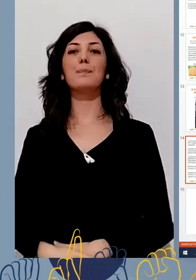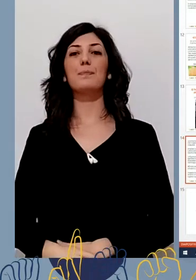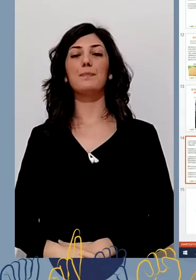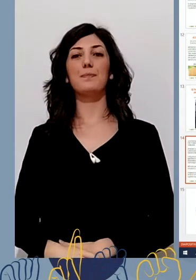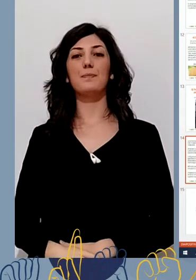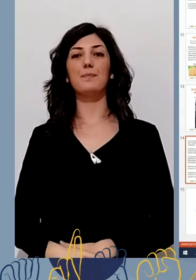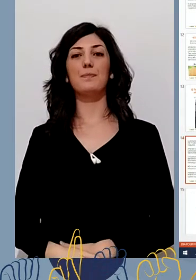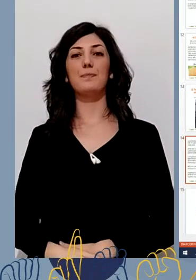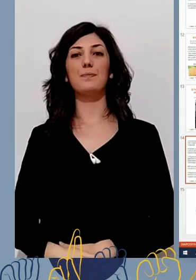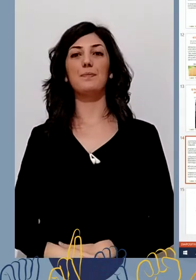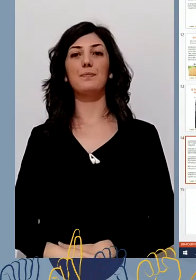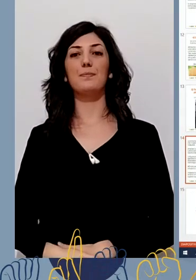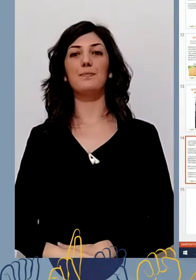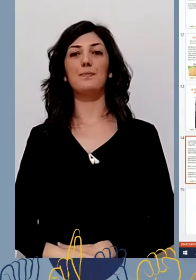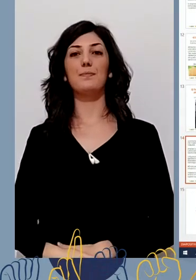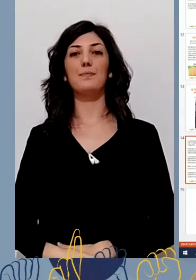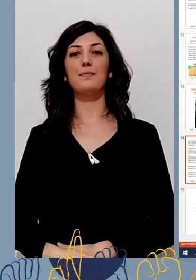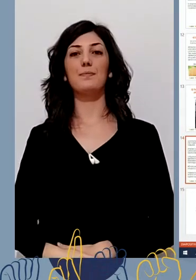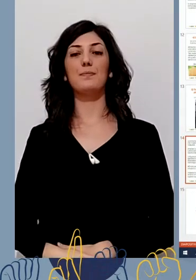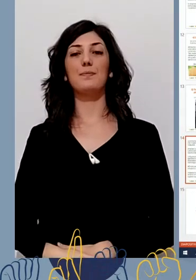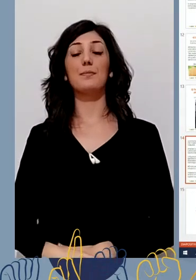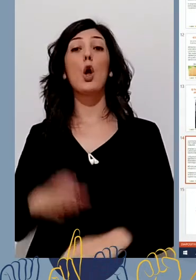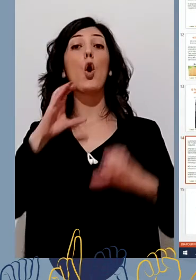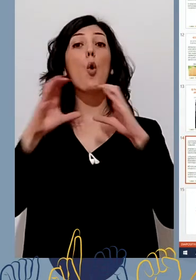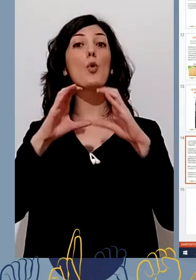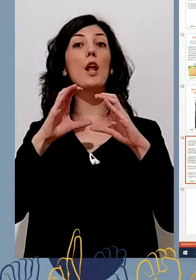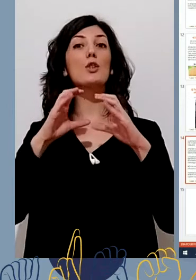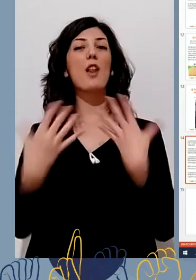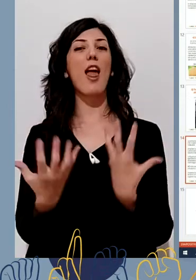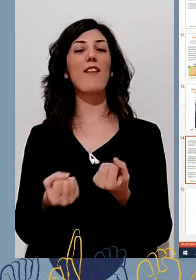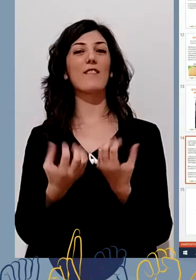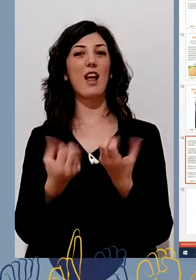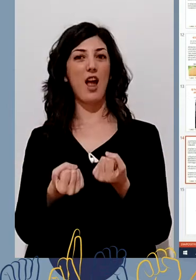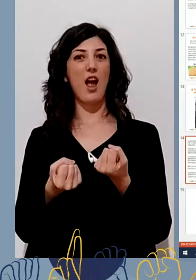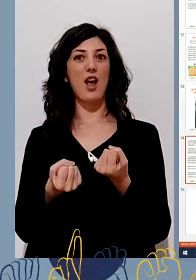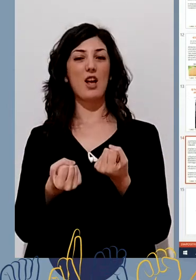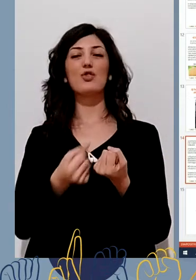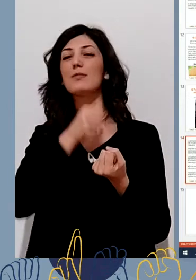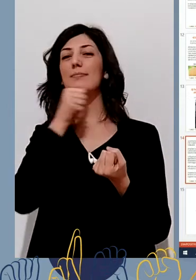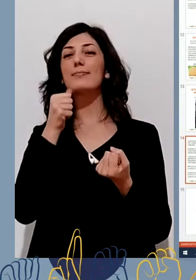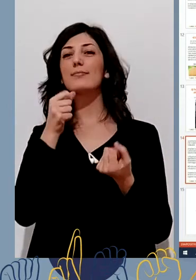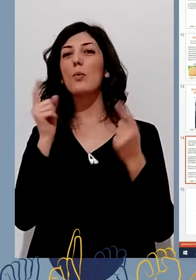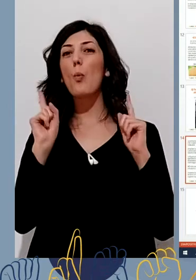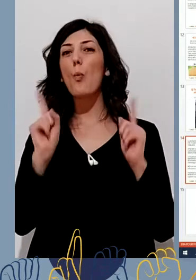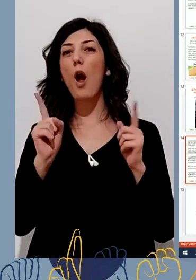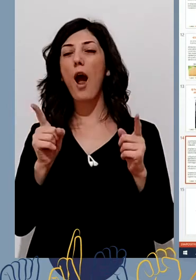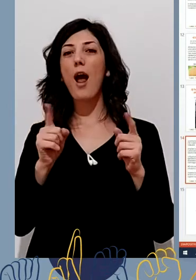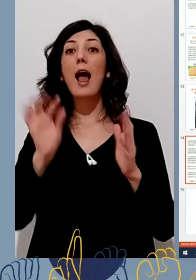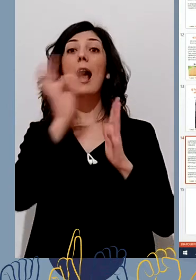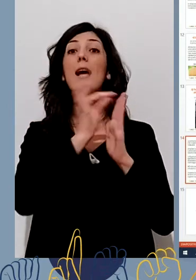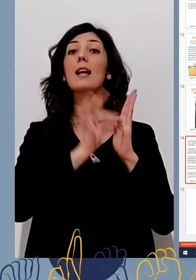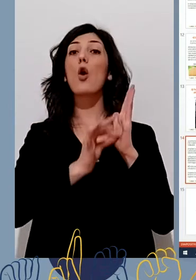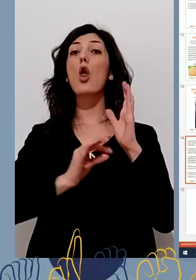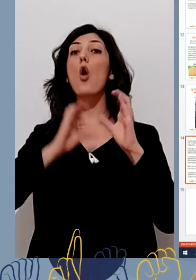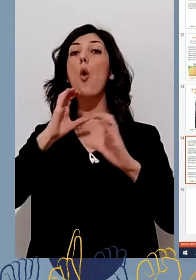In conclusione, per ritenere una comunicazione efficace è necessario ricordare che esistono delle regole comunicative